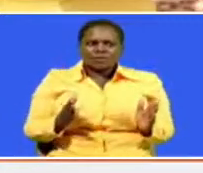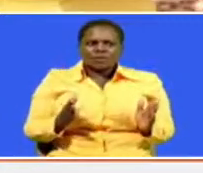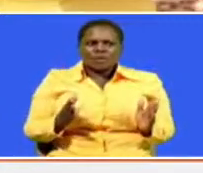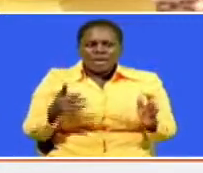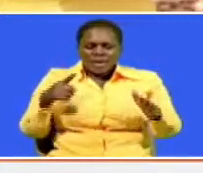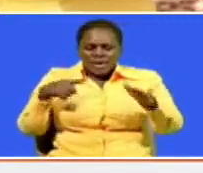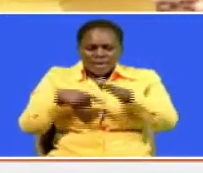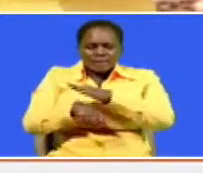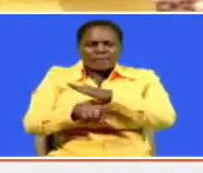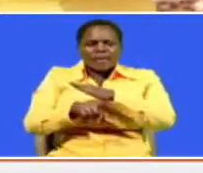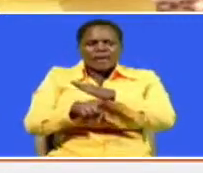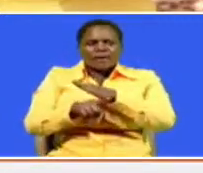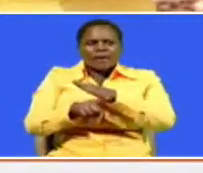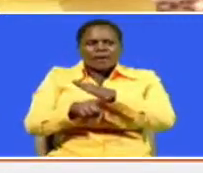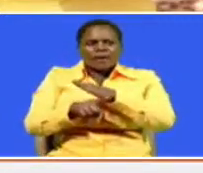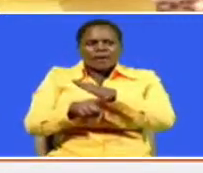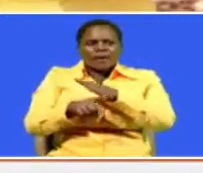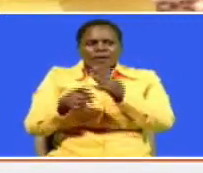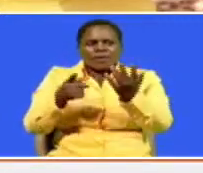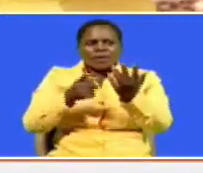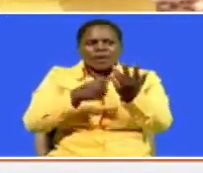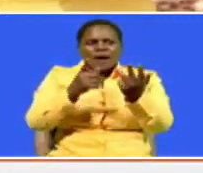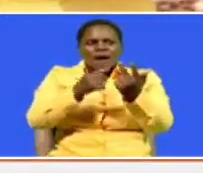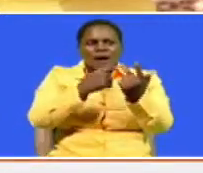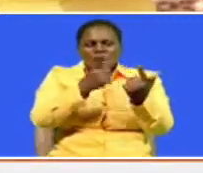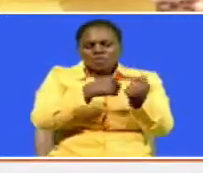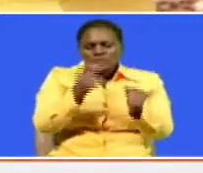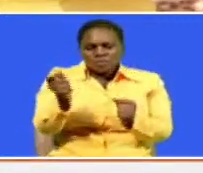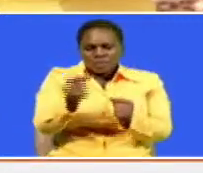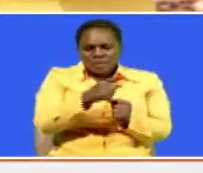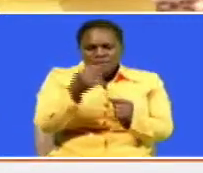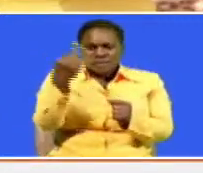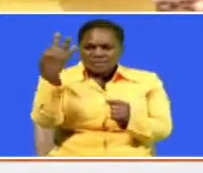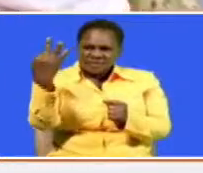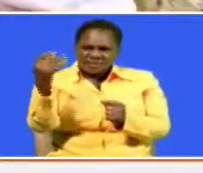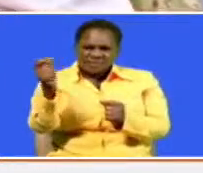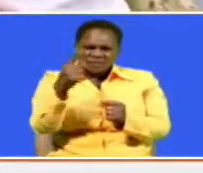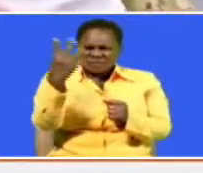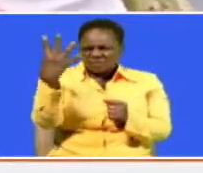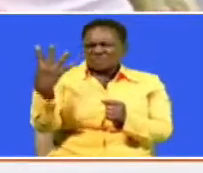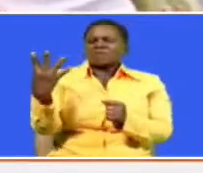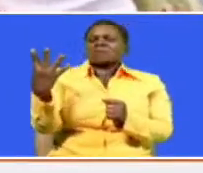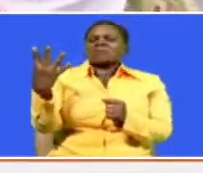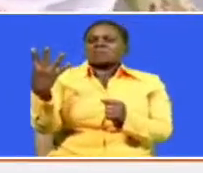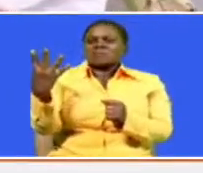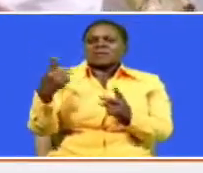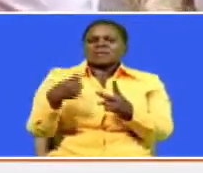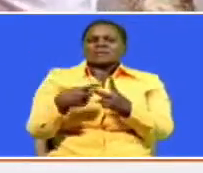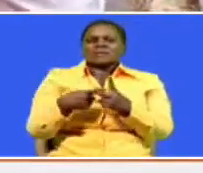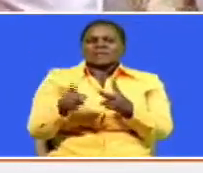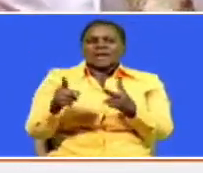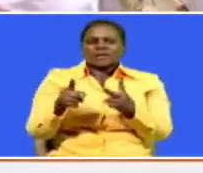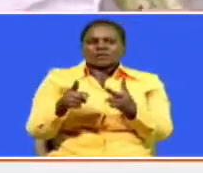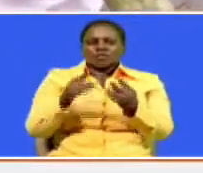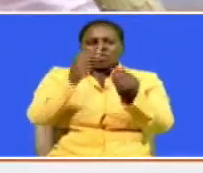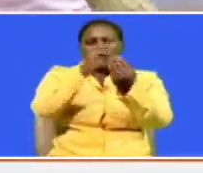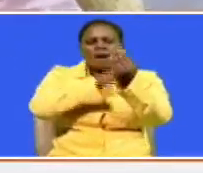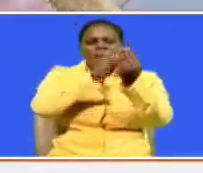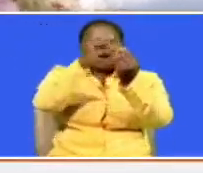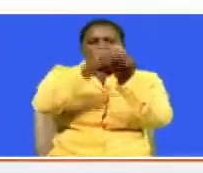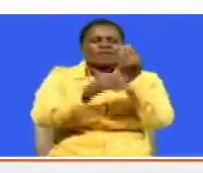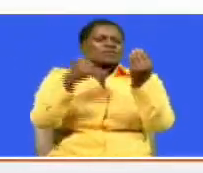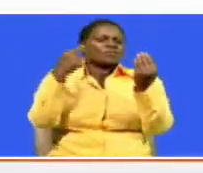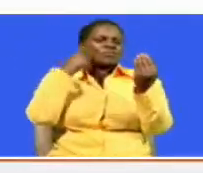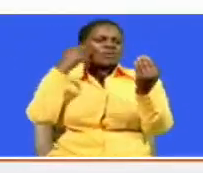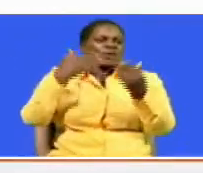Hasa huwa tunahesabu miezi 3-4 tunaanza kuvuna asali. Kitambo